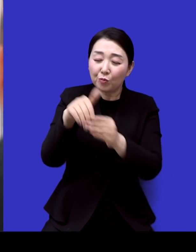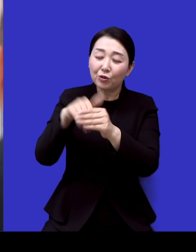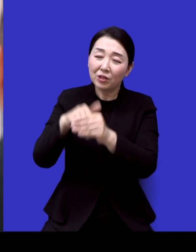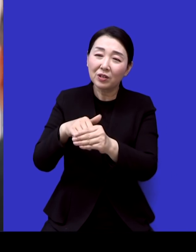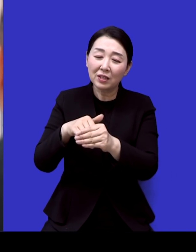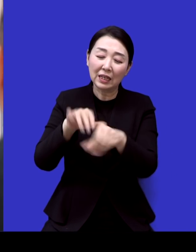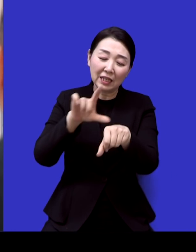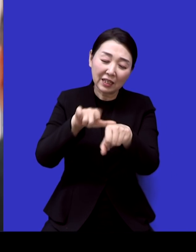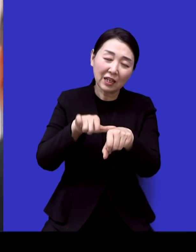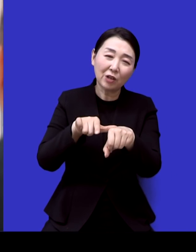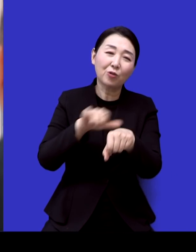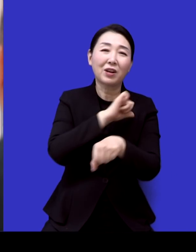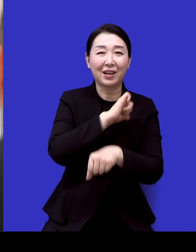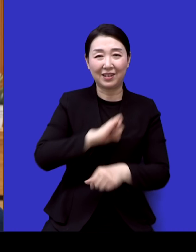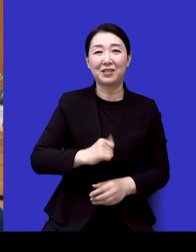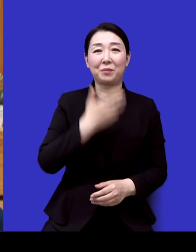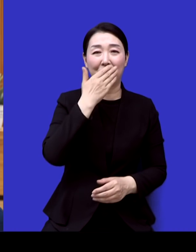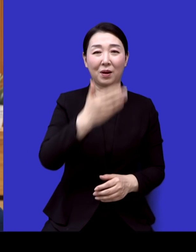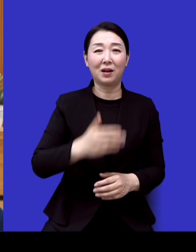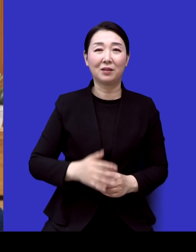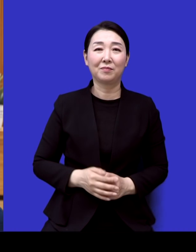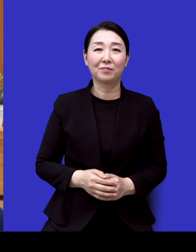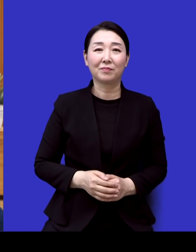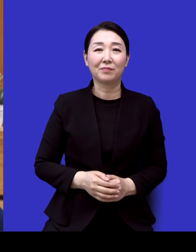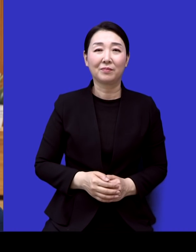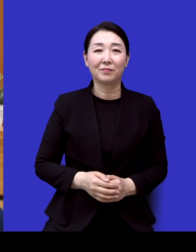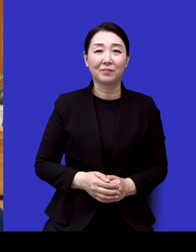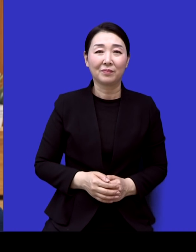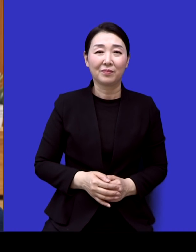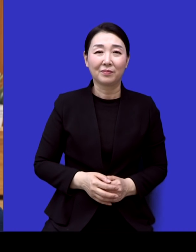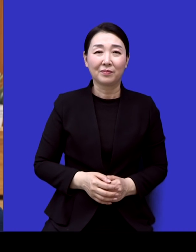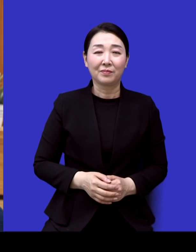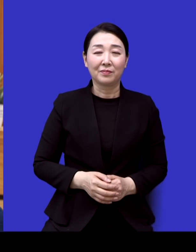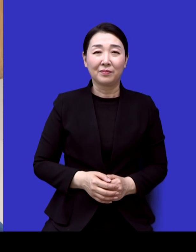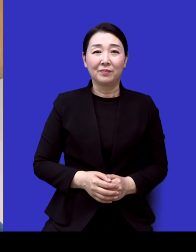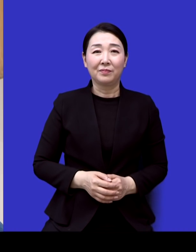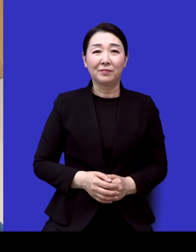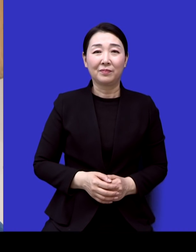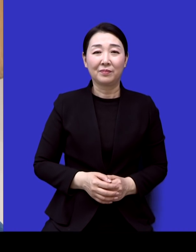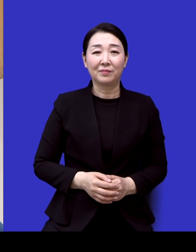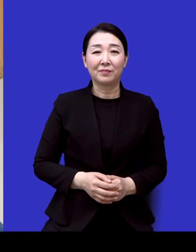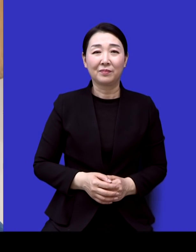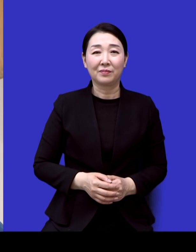하고 버틸 수 있었던 것 같아요. 그래서